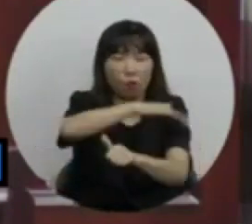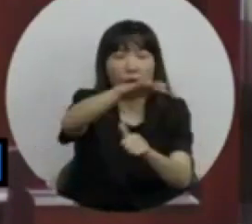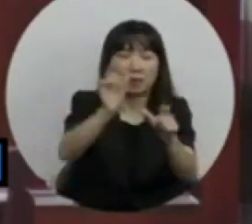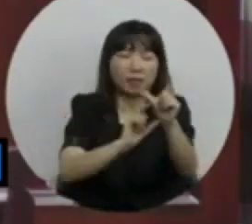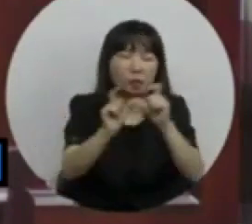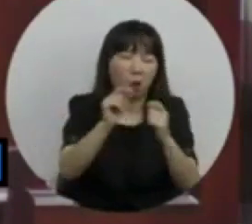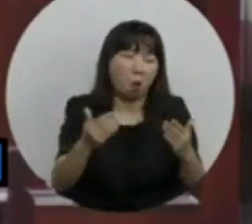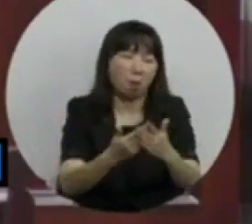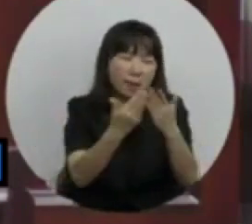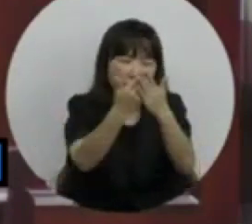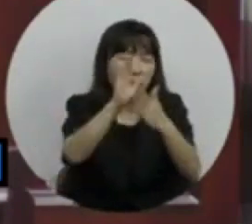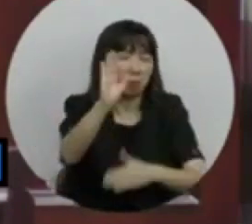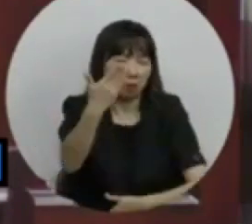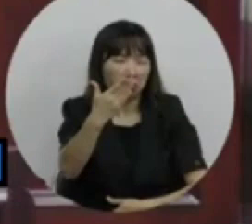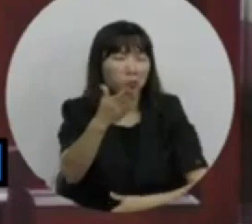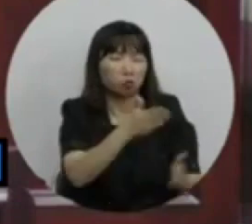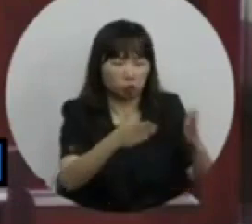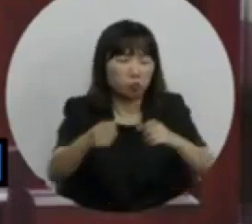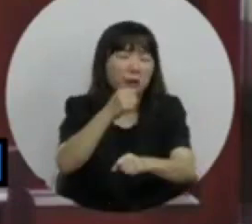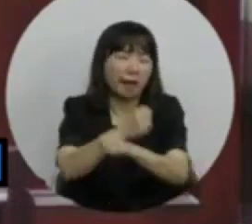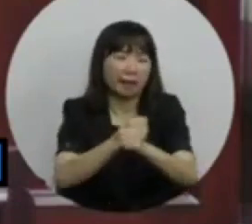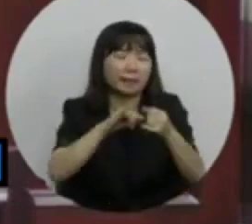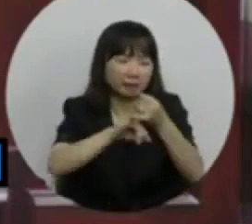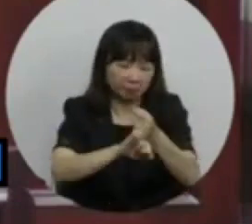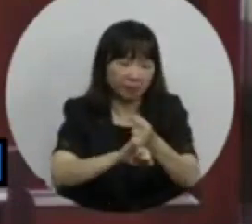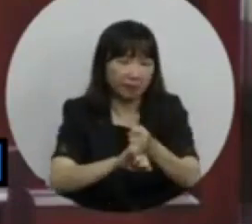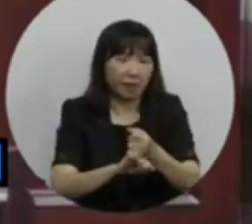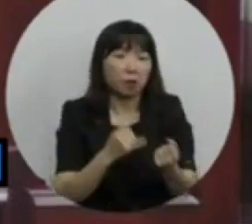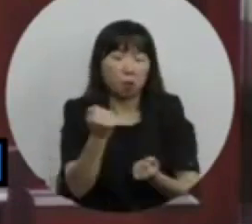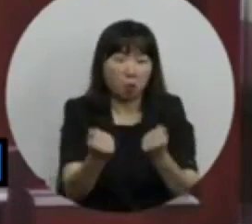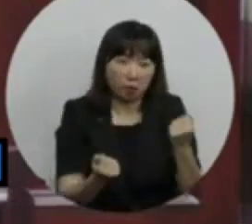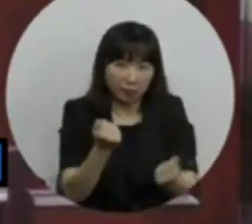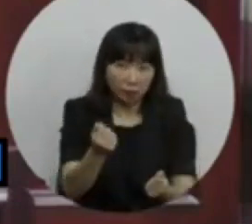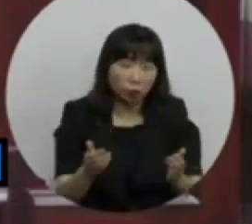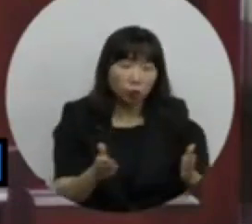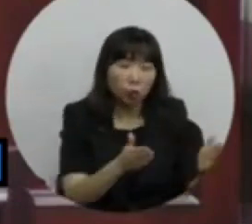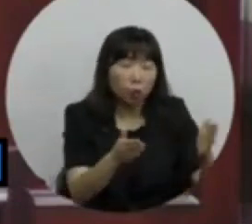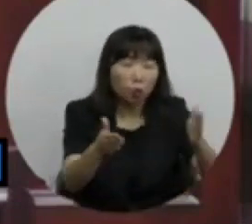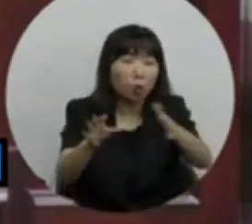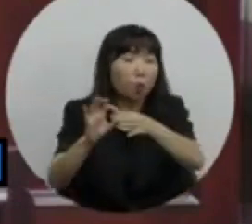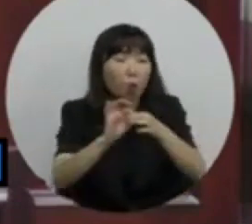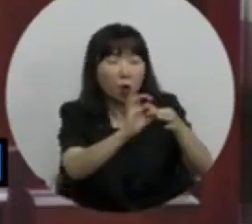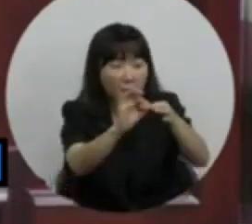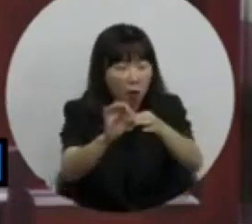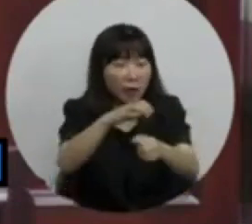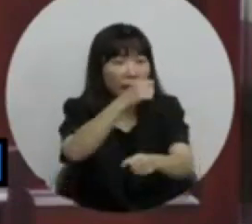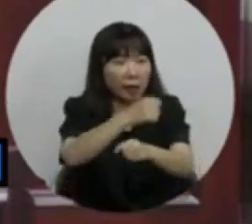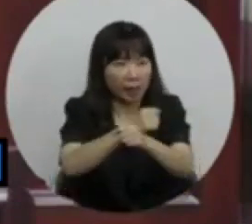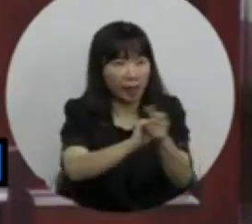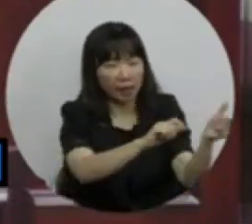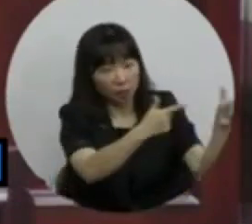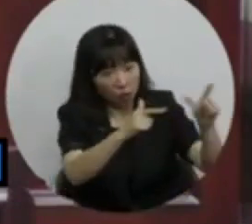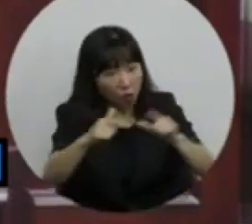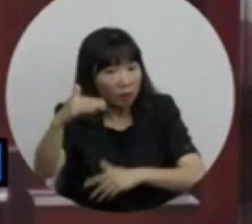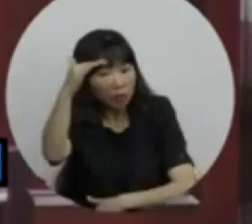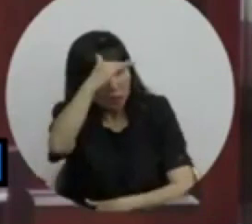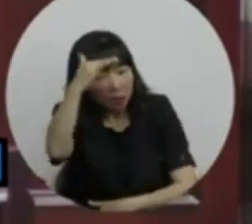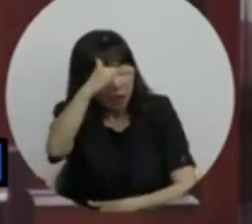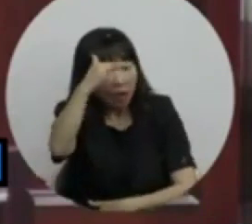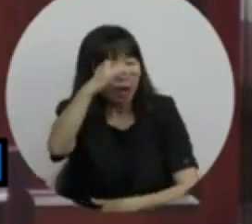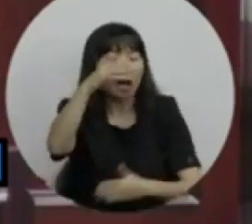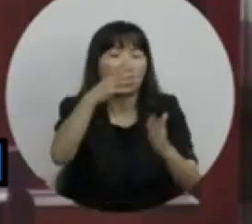준비하겠습니다. 또한 한강 종주 자전거도로와 연계한 우리 시의 다양한 관광